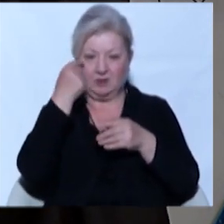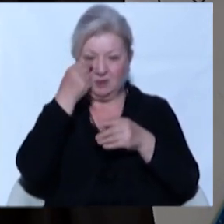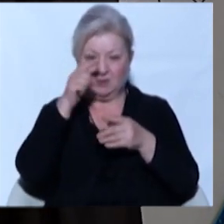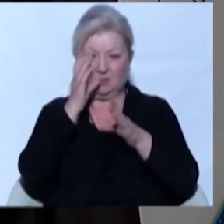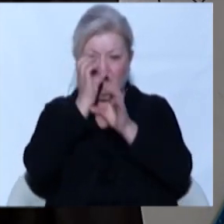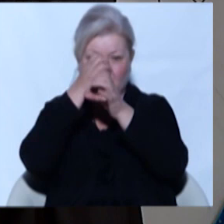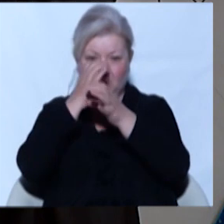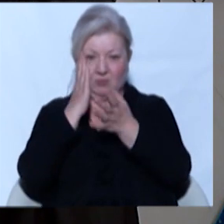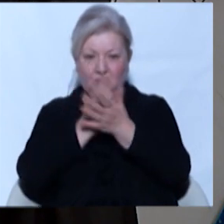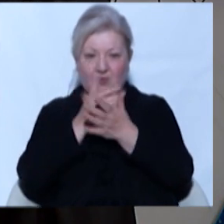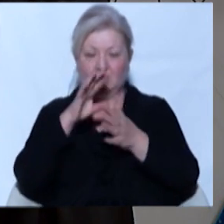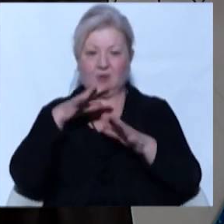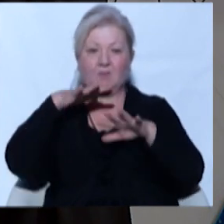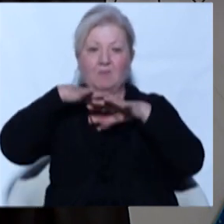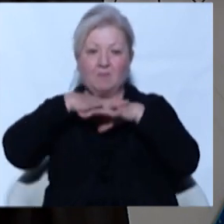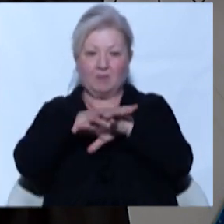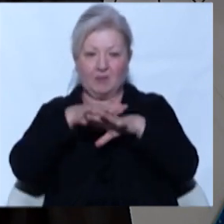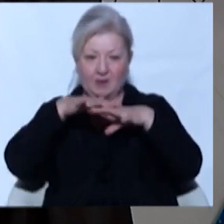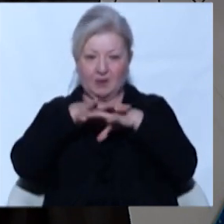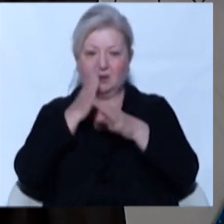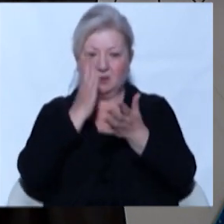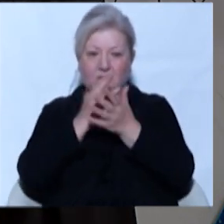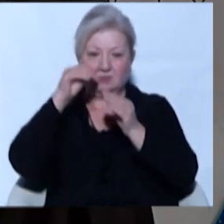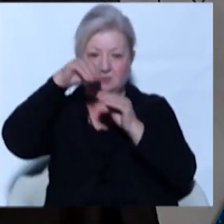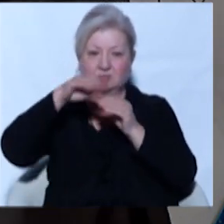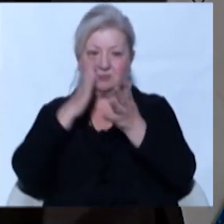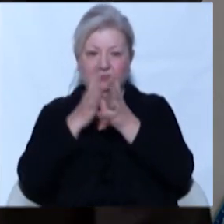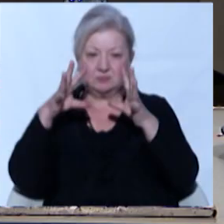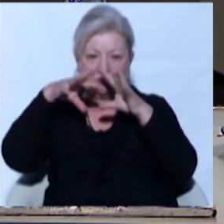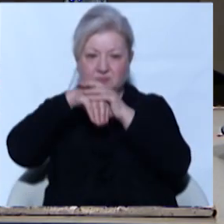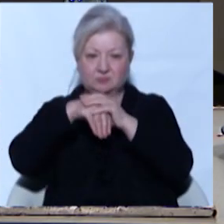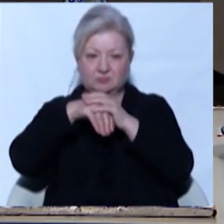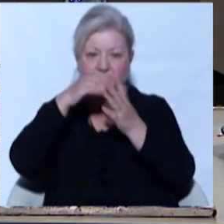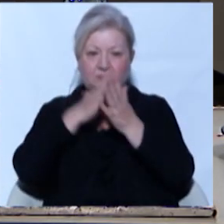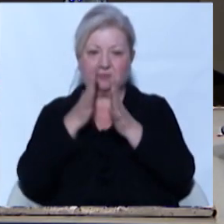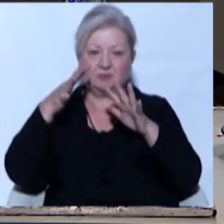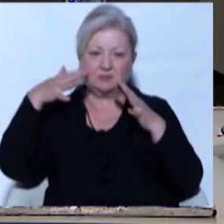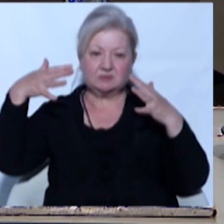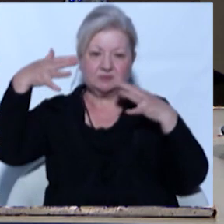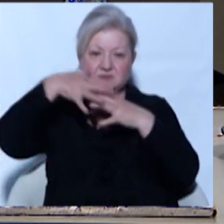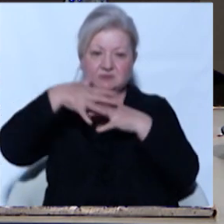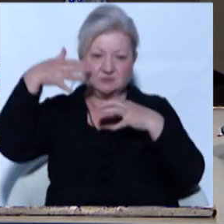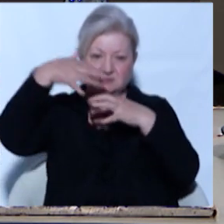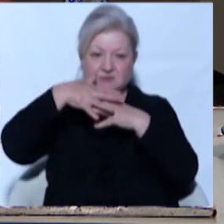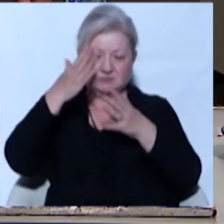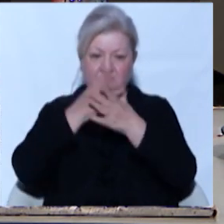ბადურა, სადაც ხდება მთელი სხივების კონცენტრაცია, ანუ აქ ფოკუსირდება გამოსახულება.